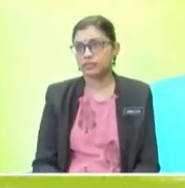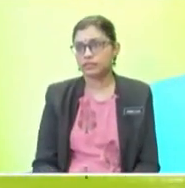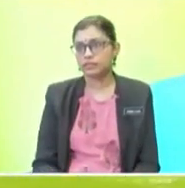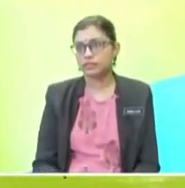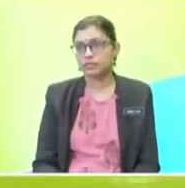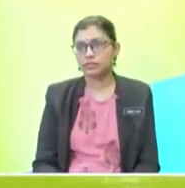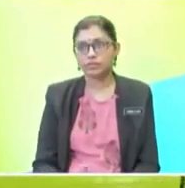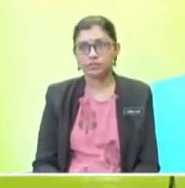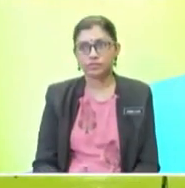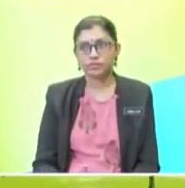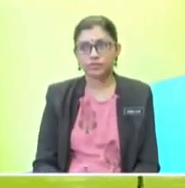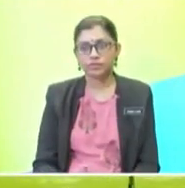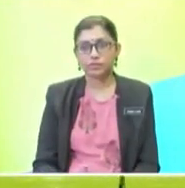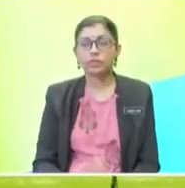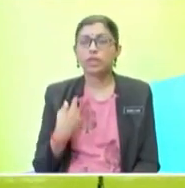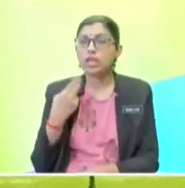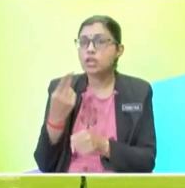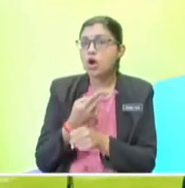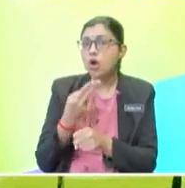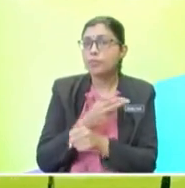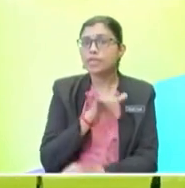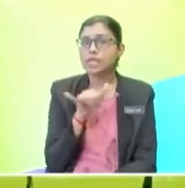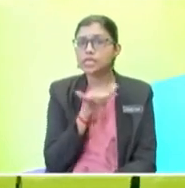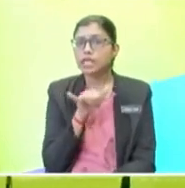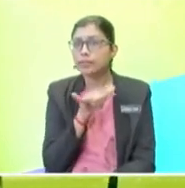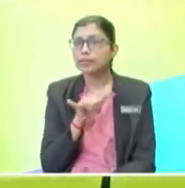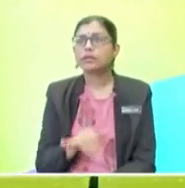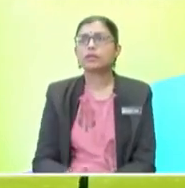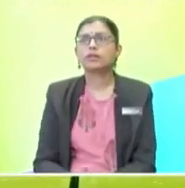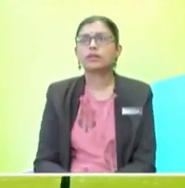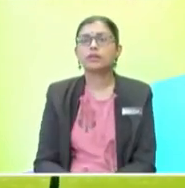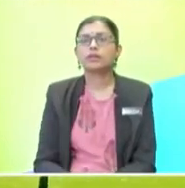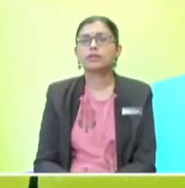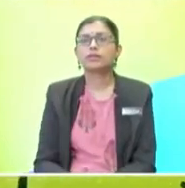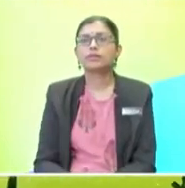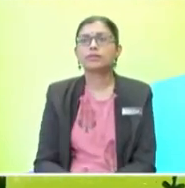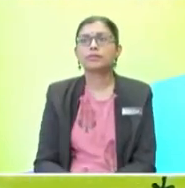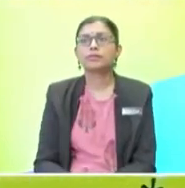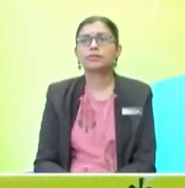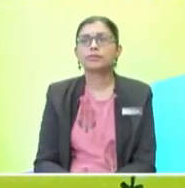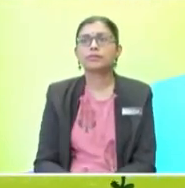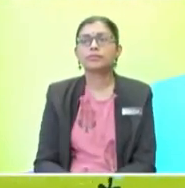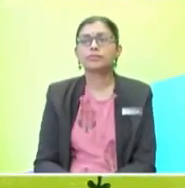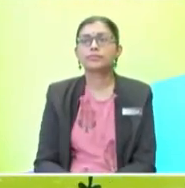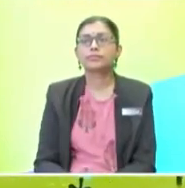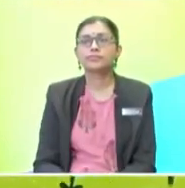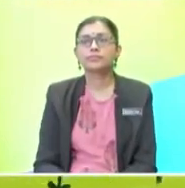Kami mengkongsi hobi dan minat yang sama. Okey. Lagi?